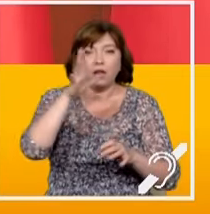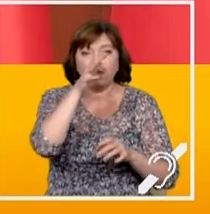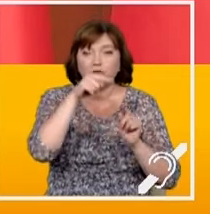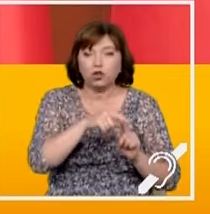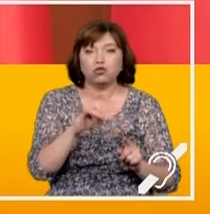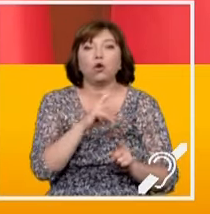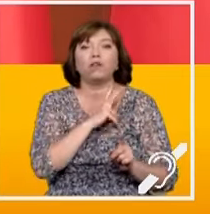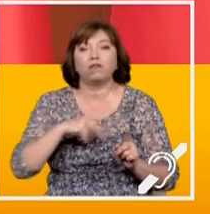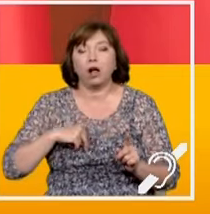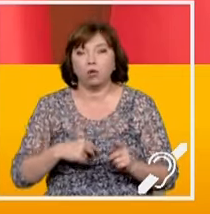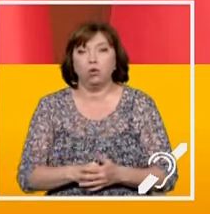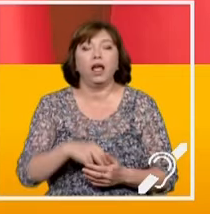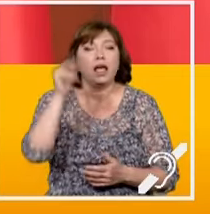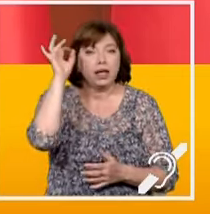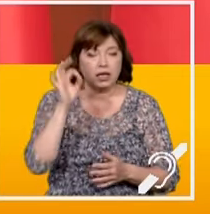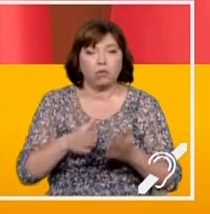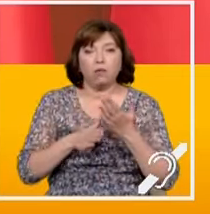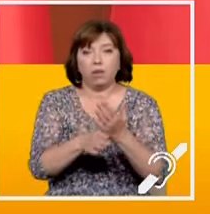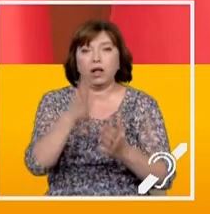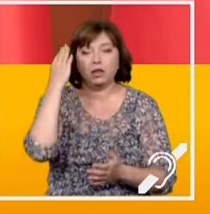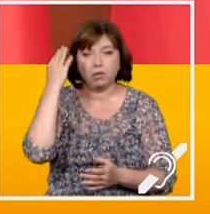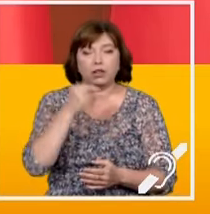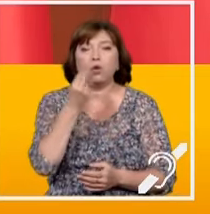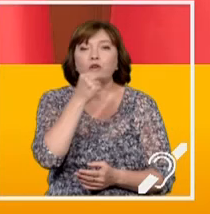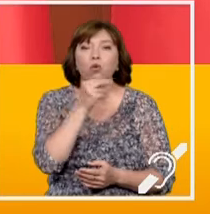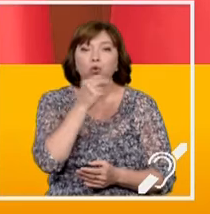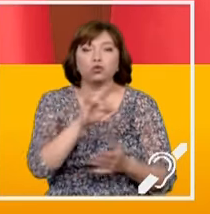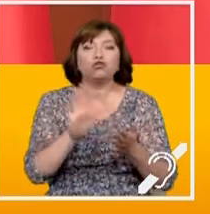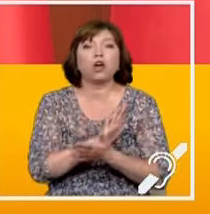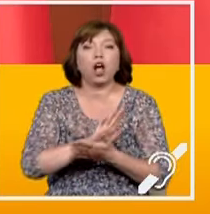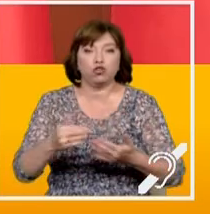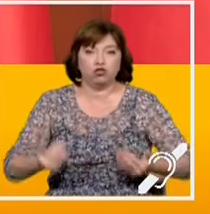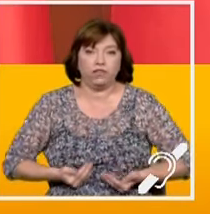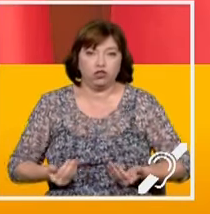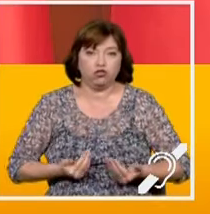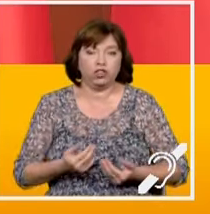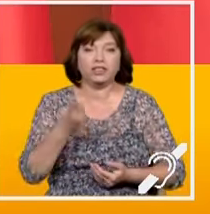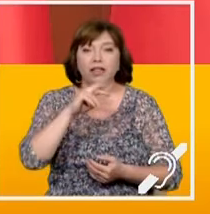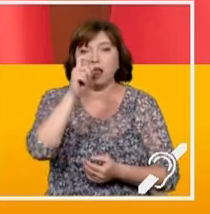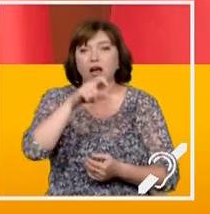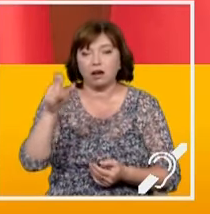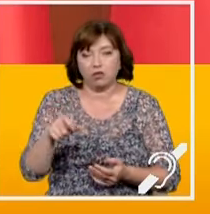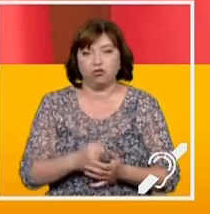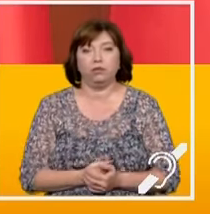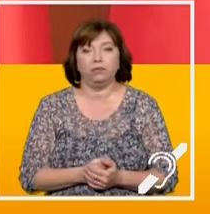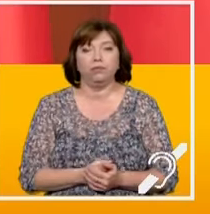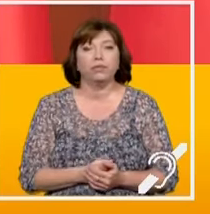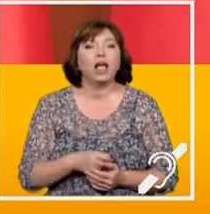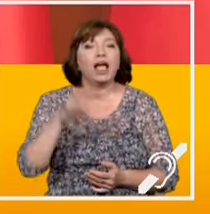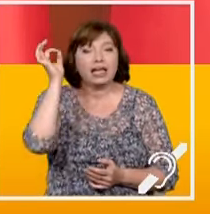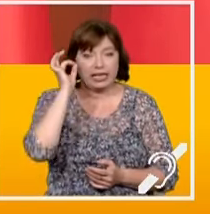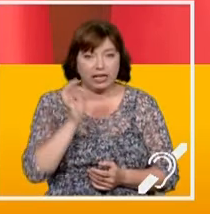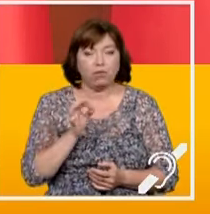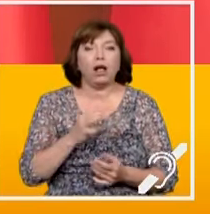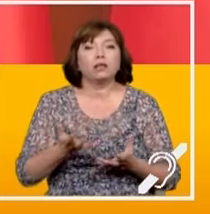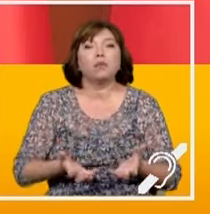și Cahul, Germania ajută Republica Moldova să îmbunătățească calitatea vieții pentru cetățenii săi. Germania a oferit